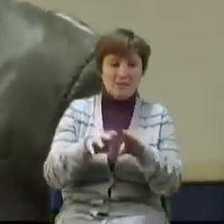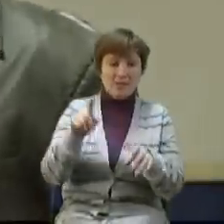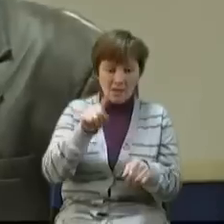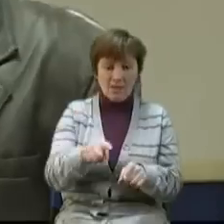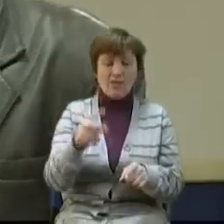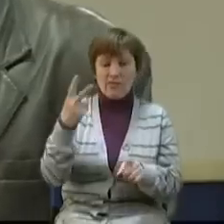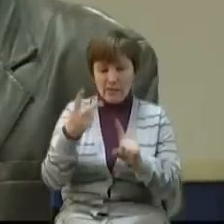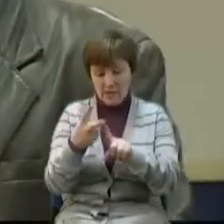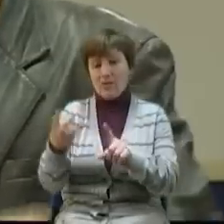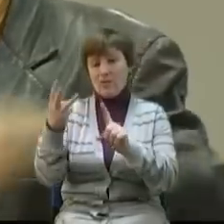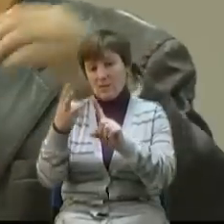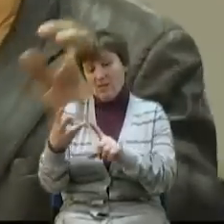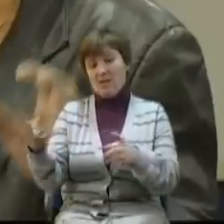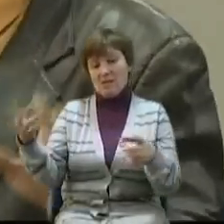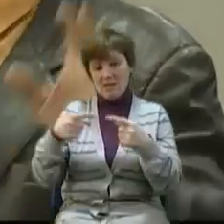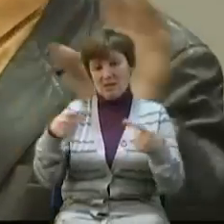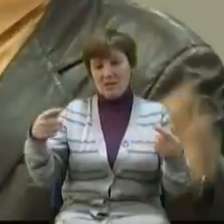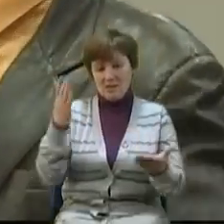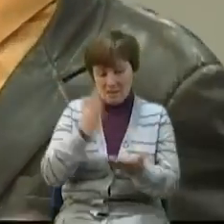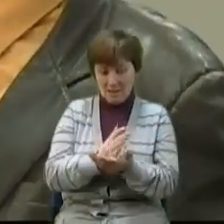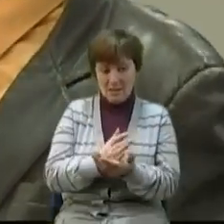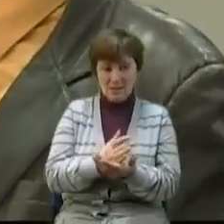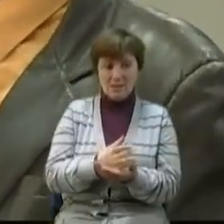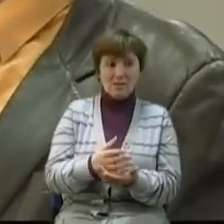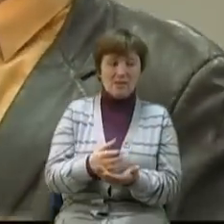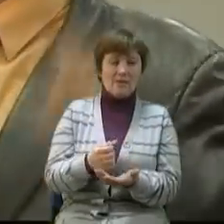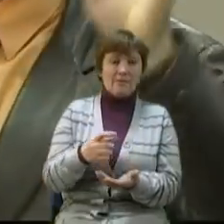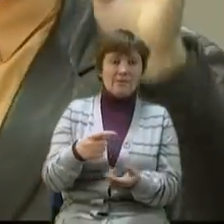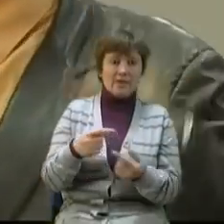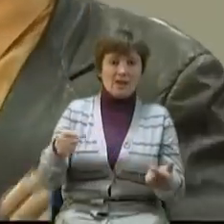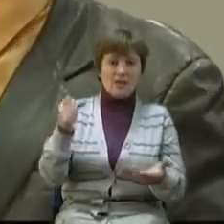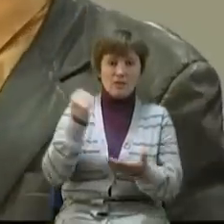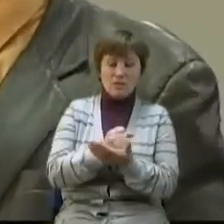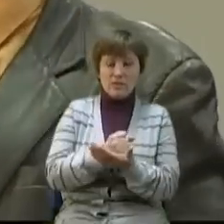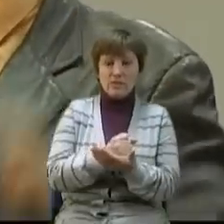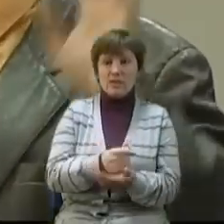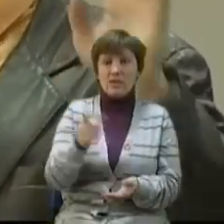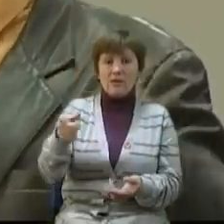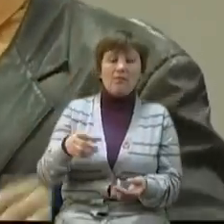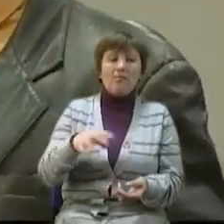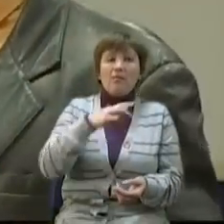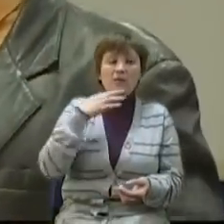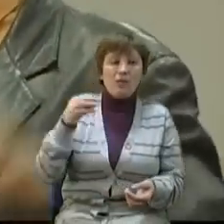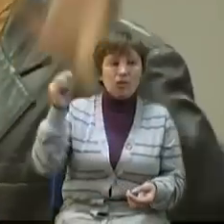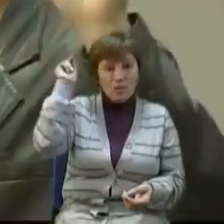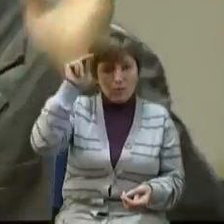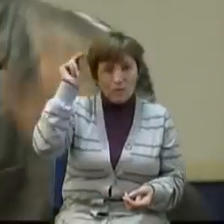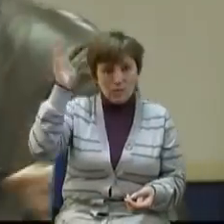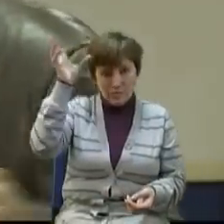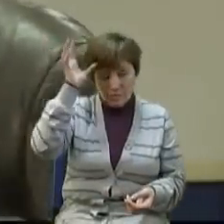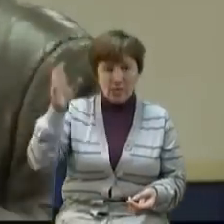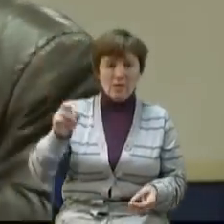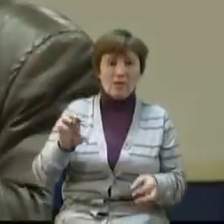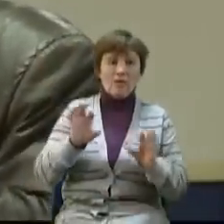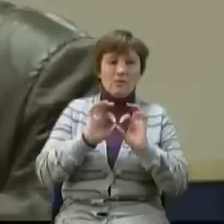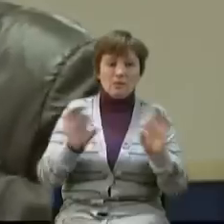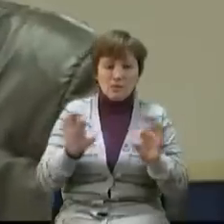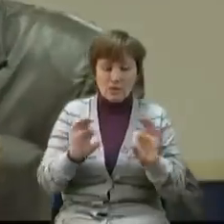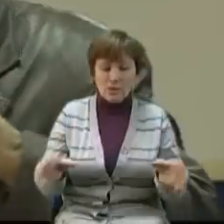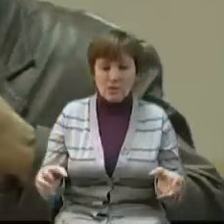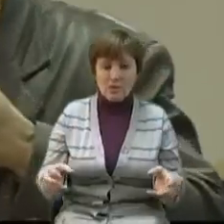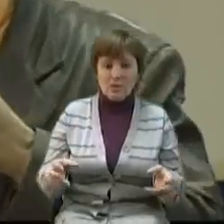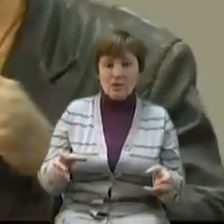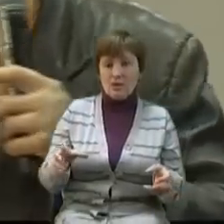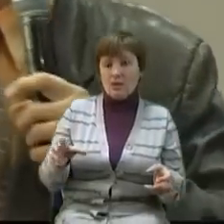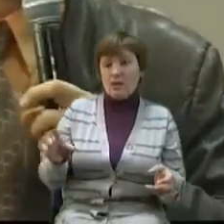этим утверждением, за каждым этим местописаниями стоят богословы, книги написаны, конфессии, и никак они